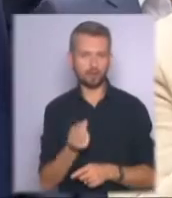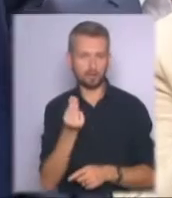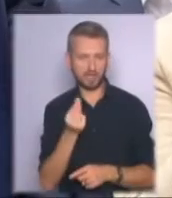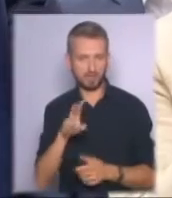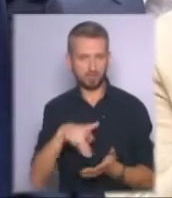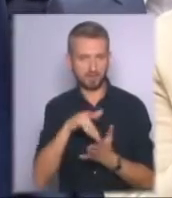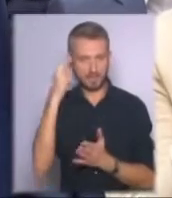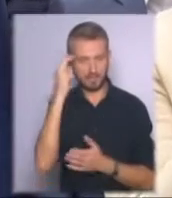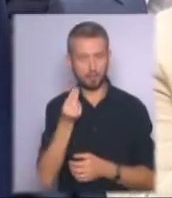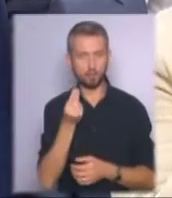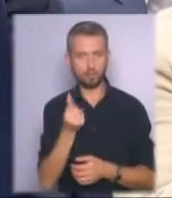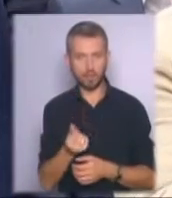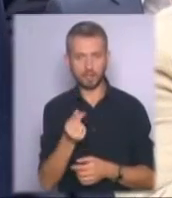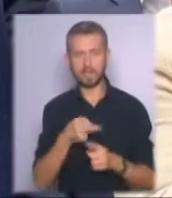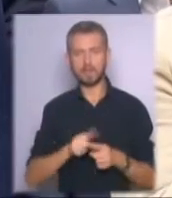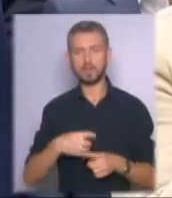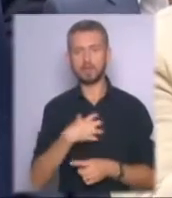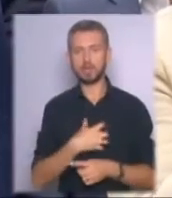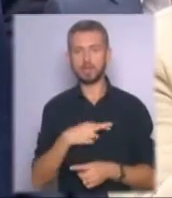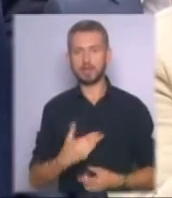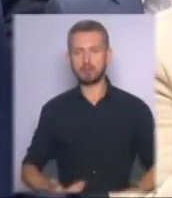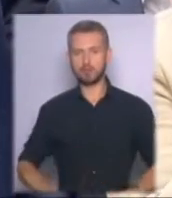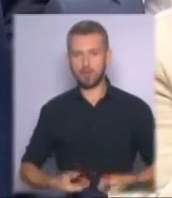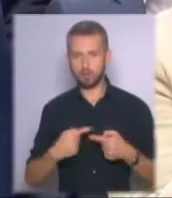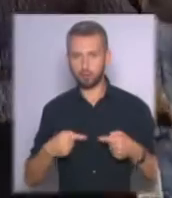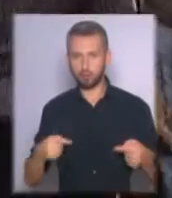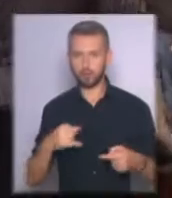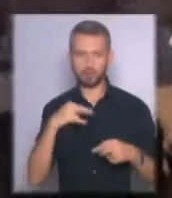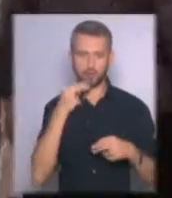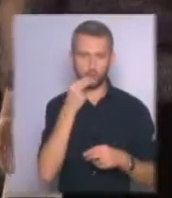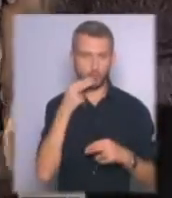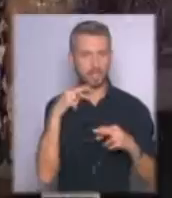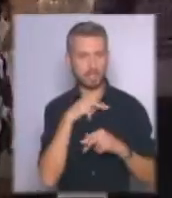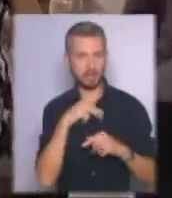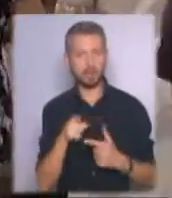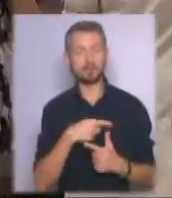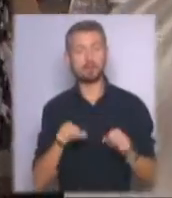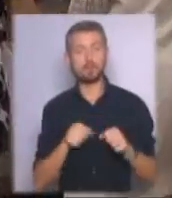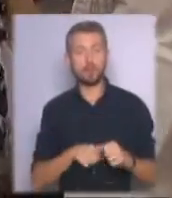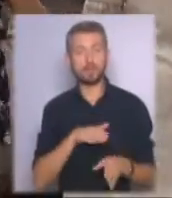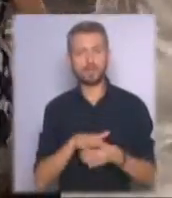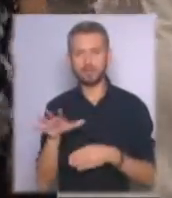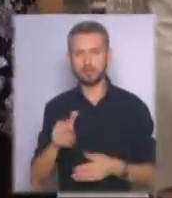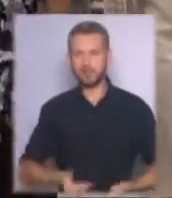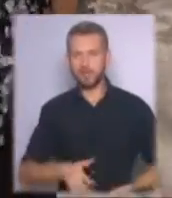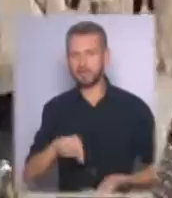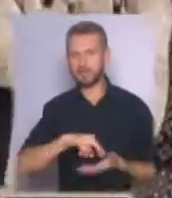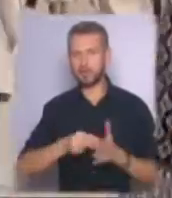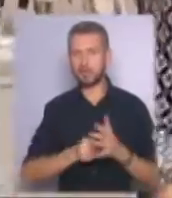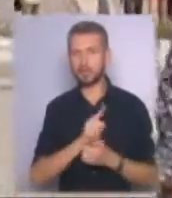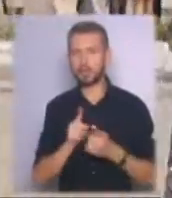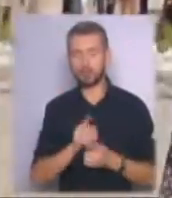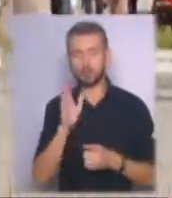Києві купувати ці важливі для життя продукти і ліки. Чи вдасться втілити у життя усі заплановані реформи, вирішуватимуть самі